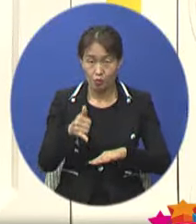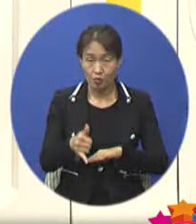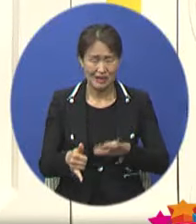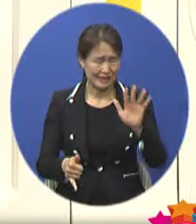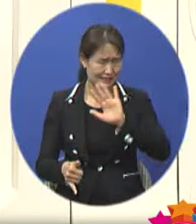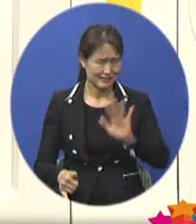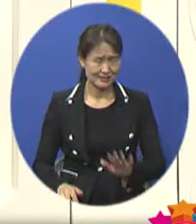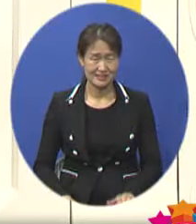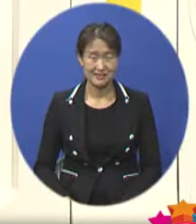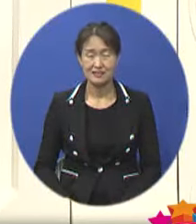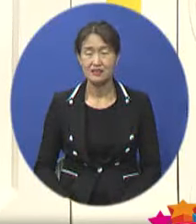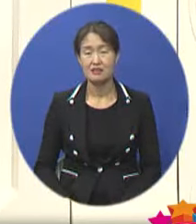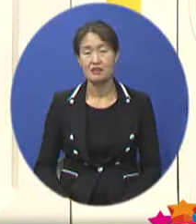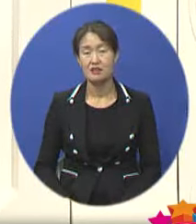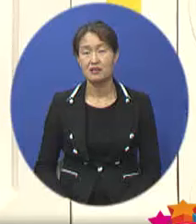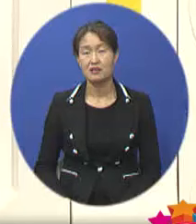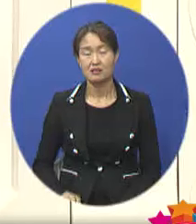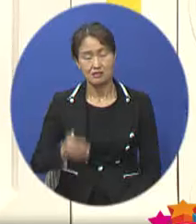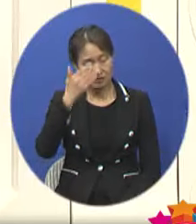그럼요. 젊은이들이